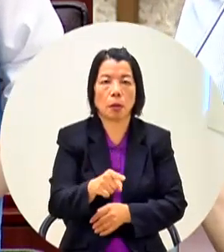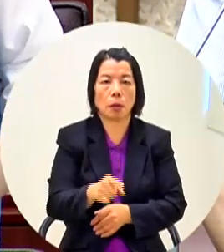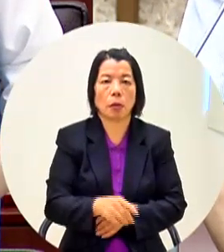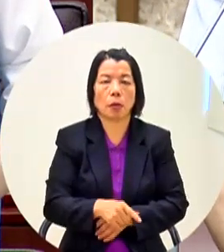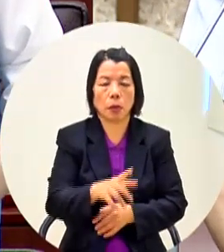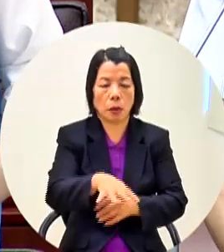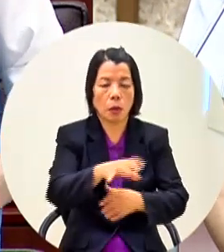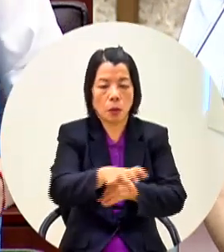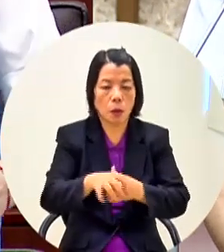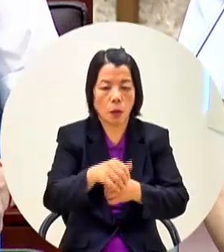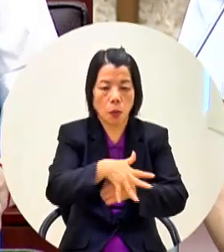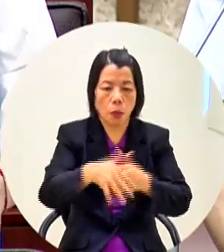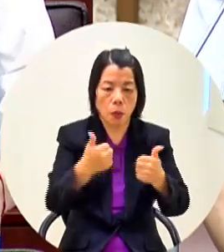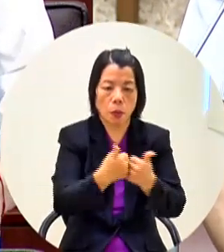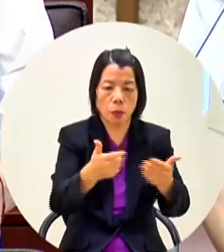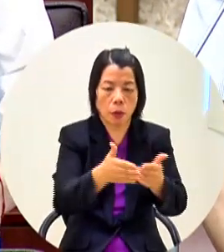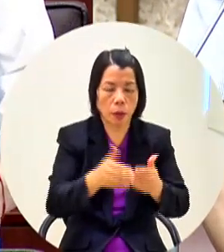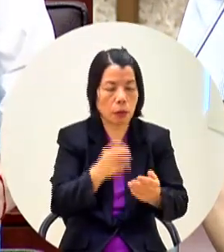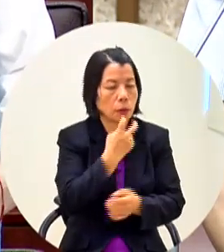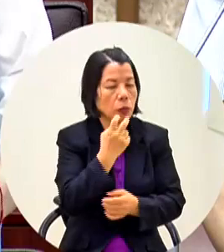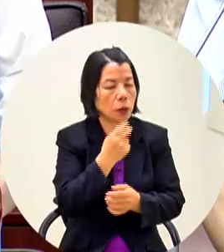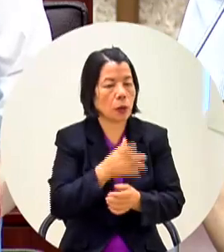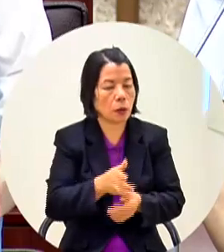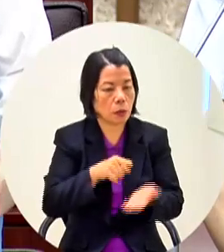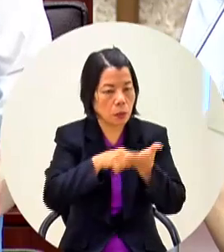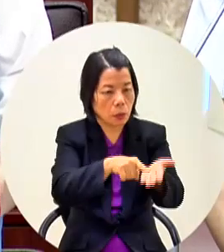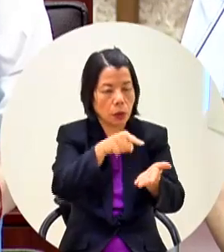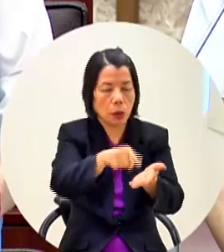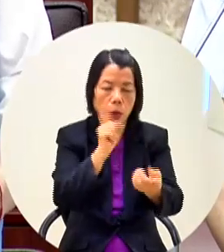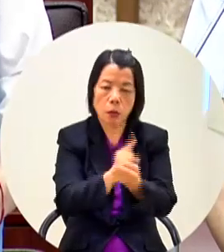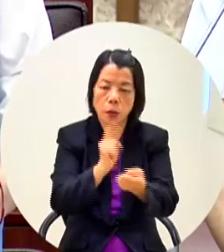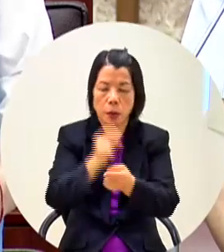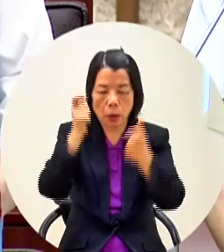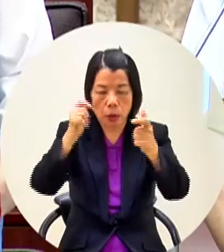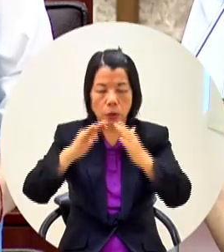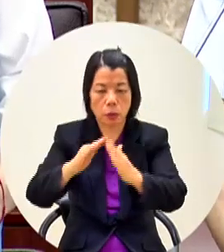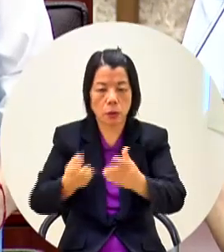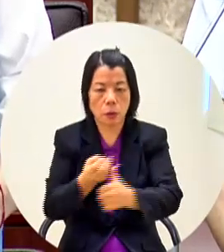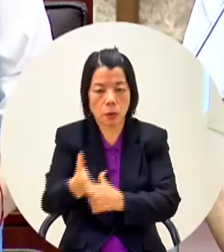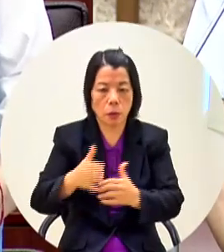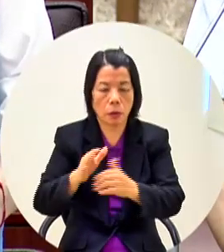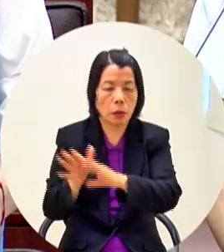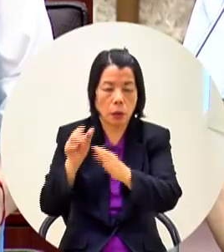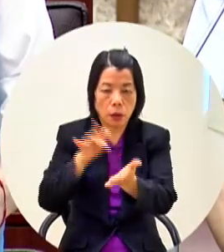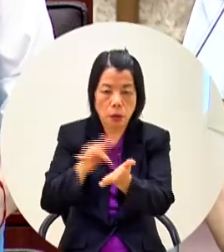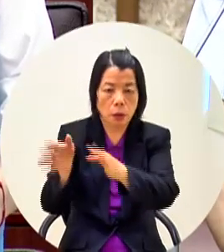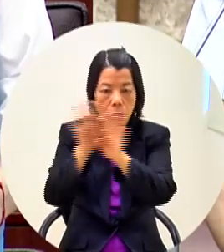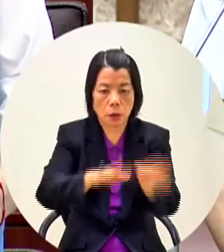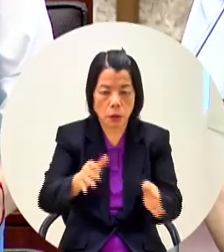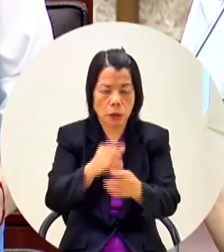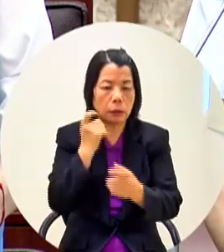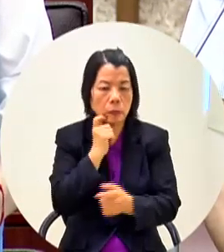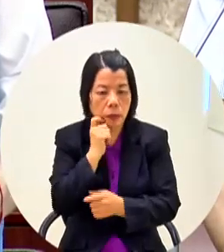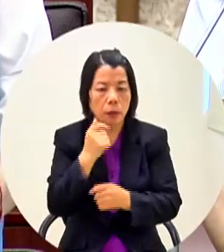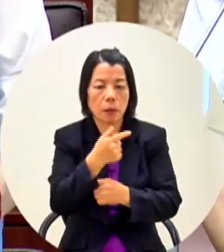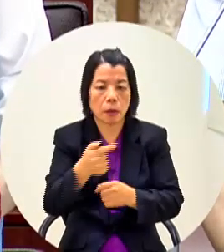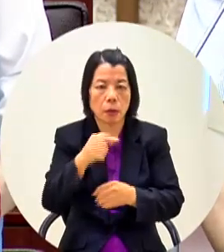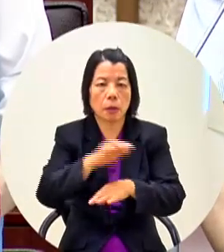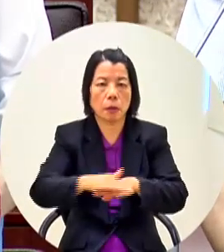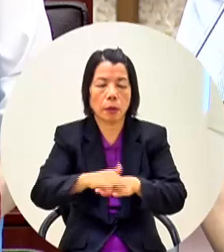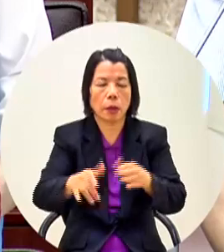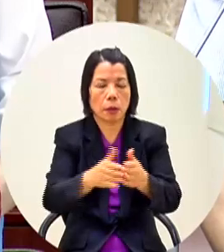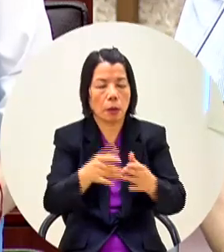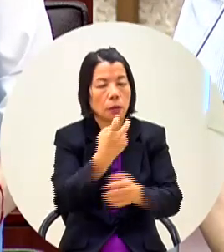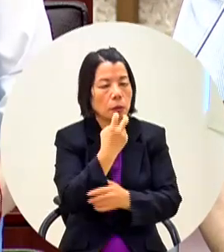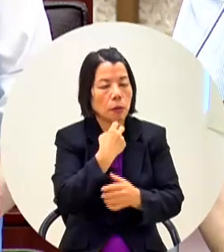反映，我们高雄市农民目前在疫情的情况之下是非常的困难，能够希望中央能够大量来帮